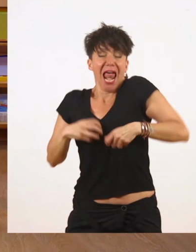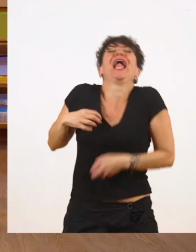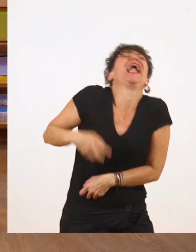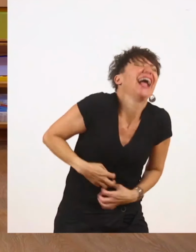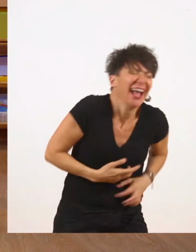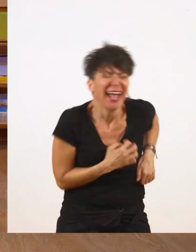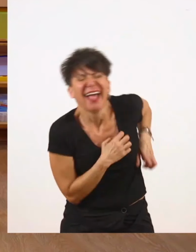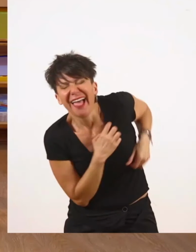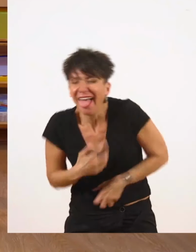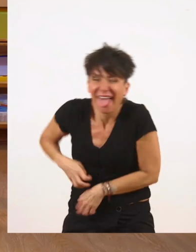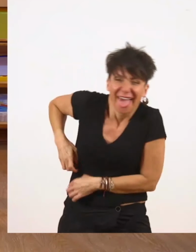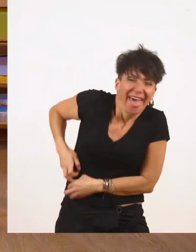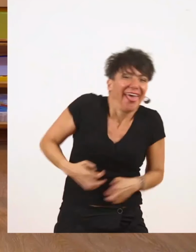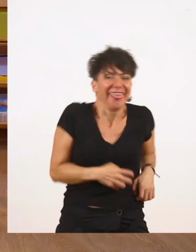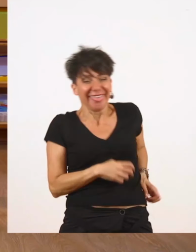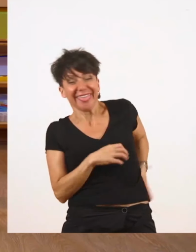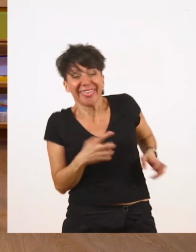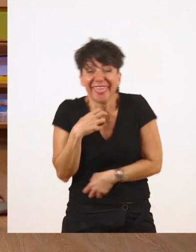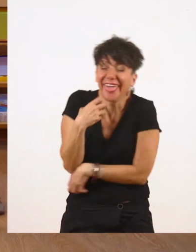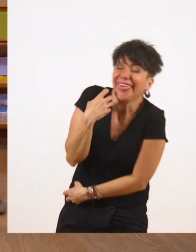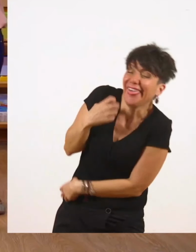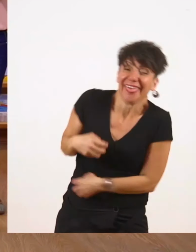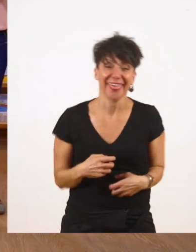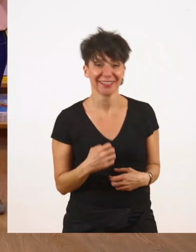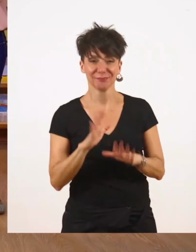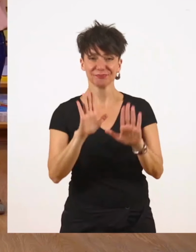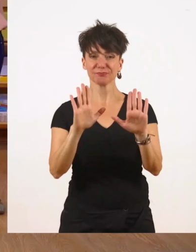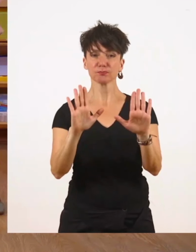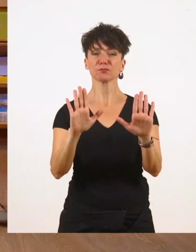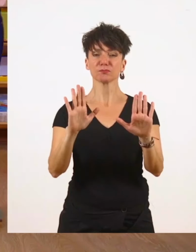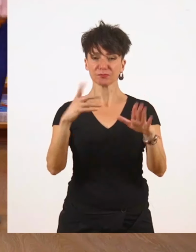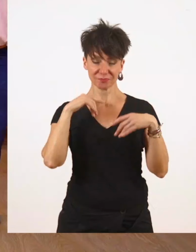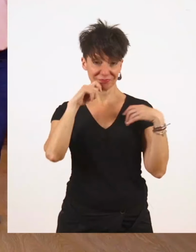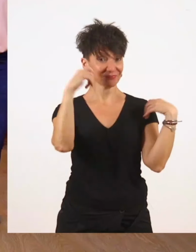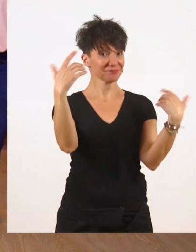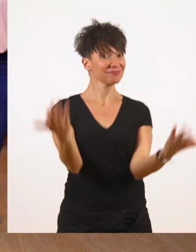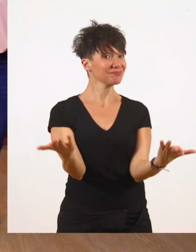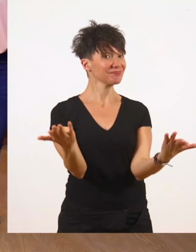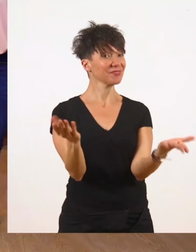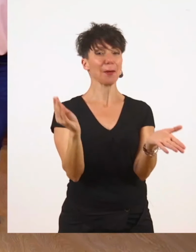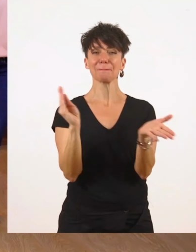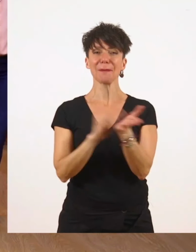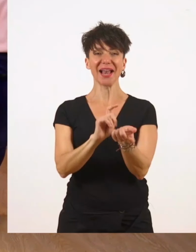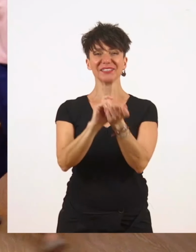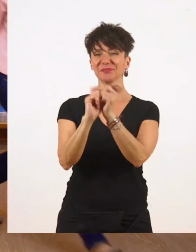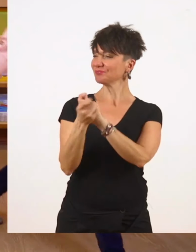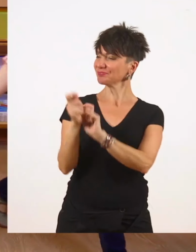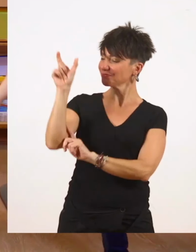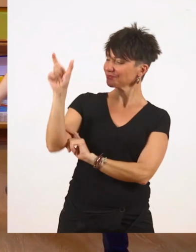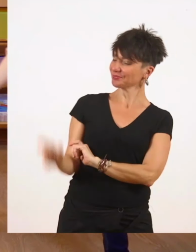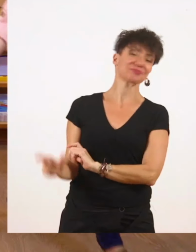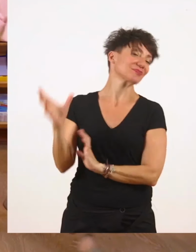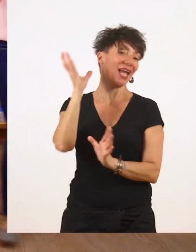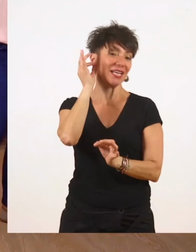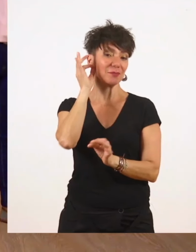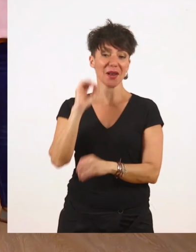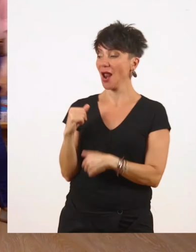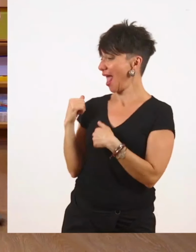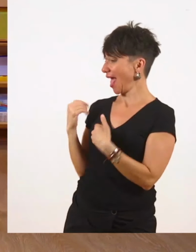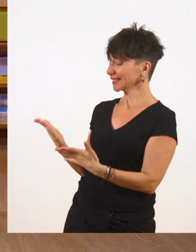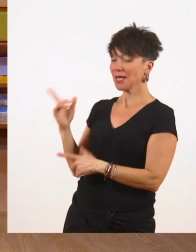και χοροπηδάτε και γελάτε και δεν αντέχετε. Φτάνει και έγινες πάλι Σπυριδούλα. Και εσύ